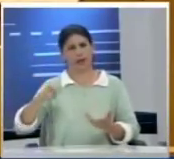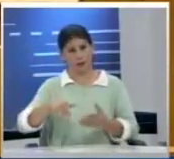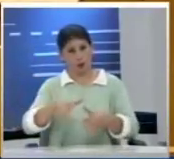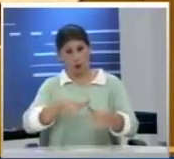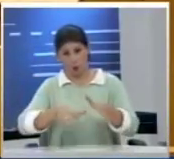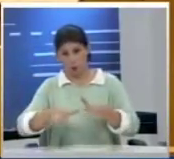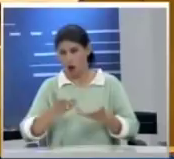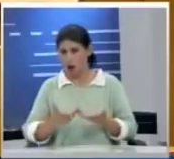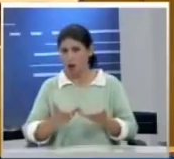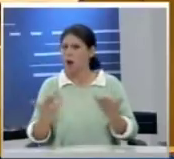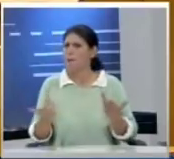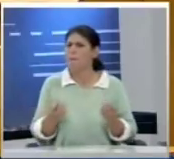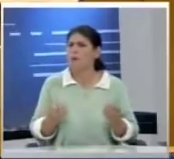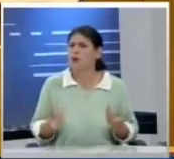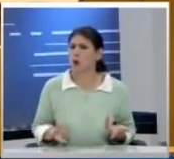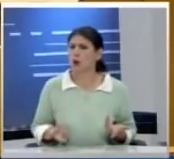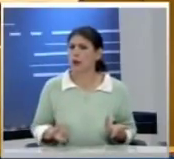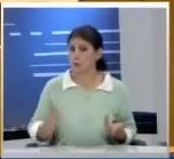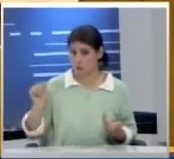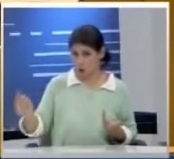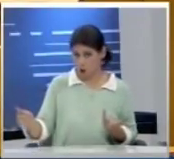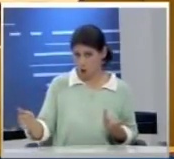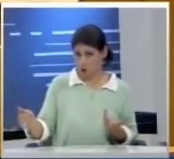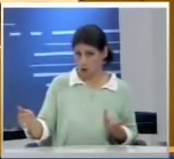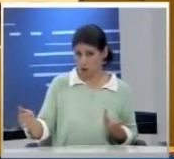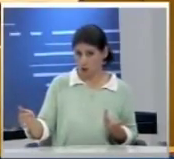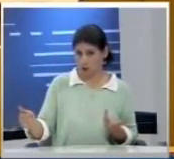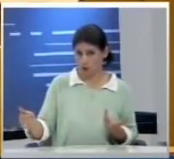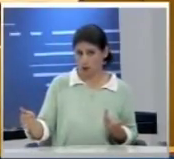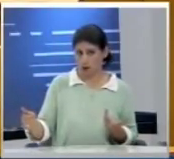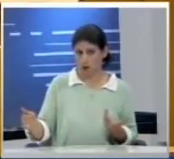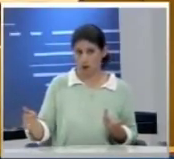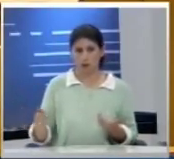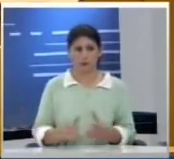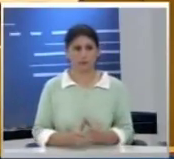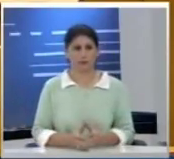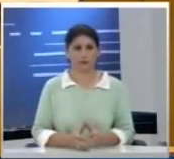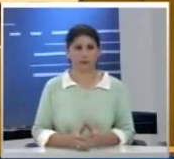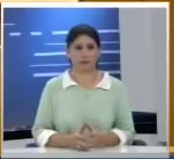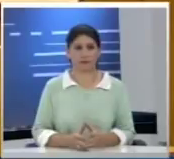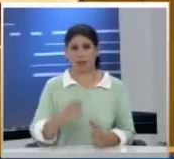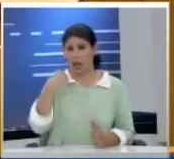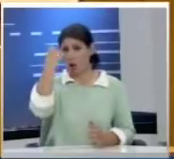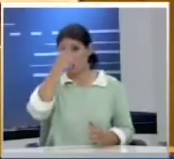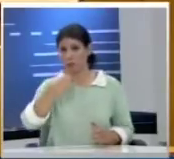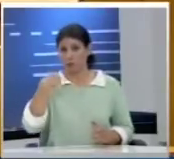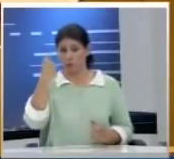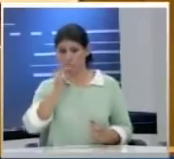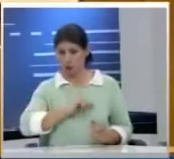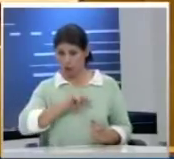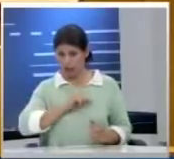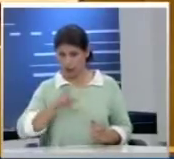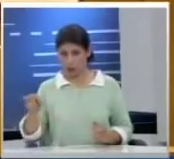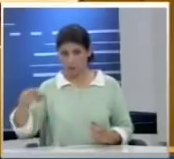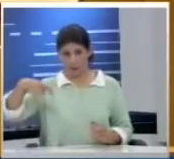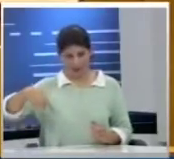Πώς την αίσθησε τη σκευωρία αυτή, για πείτε μου. Μόνος του. Για κάποιο προσωπικό όφελος την αίσθησε αυτή τη